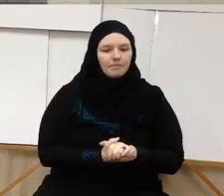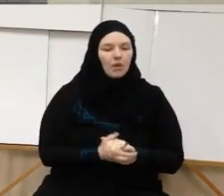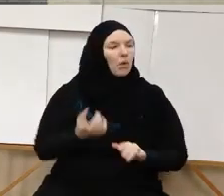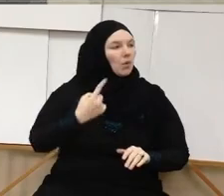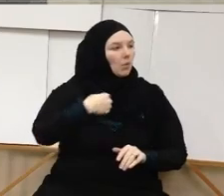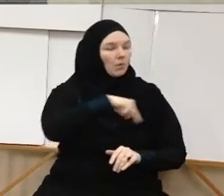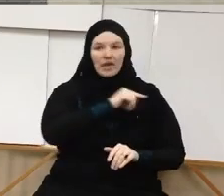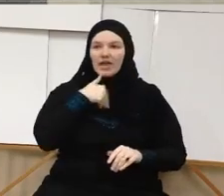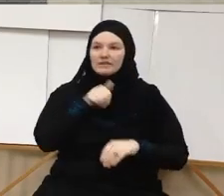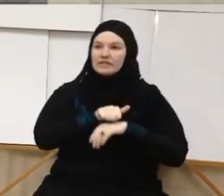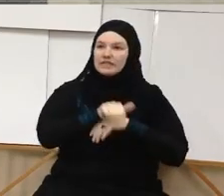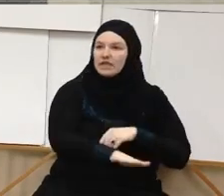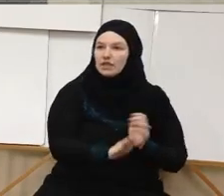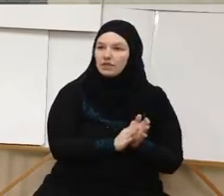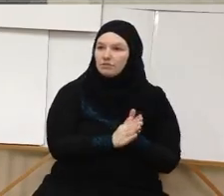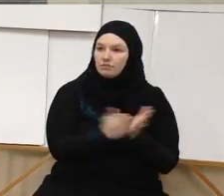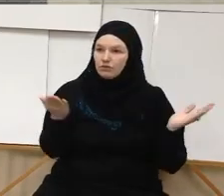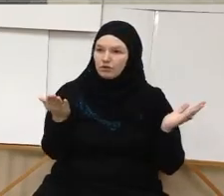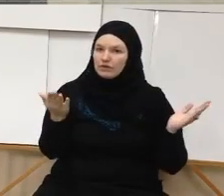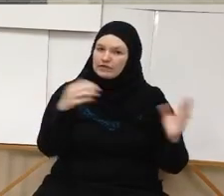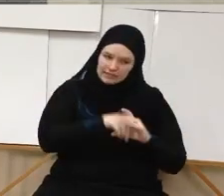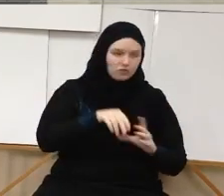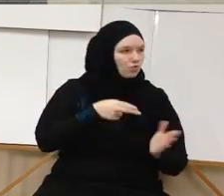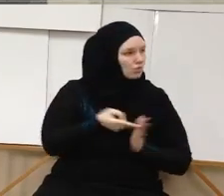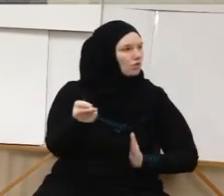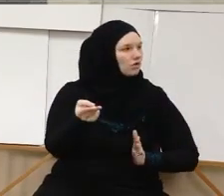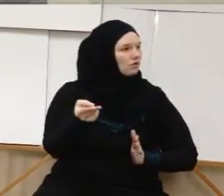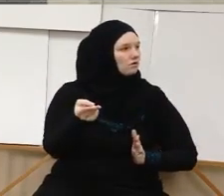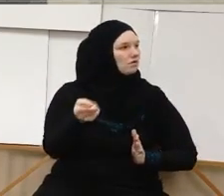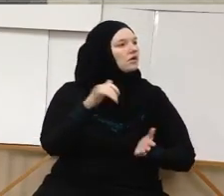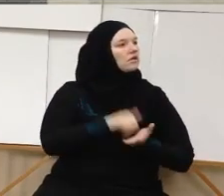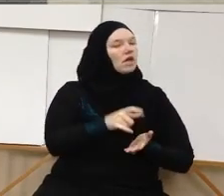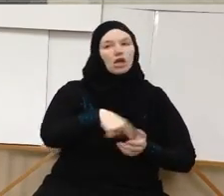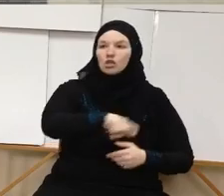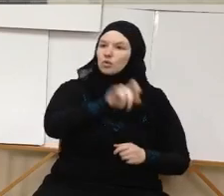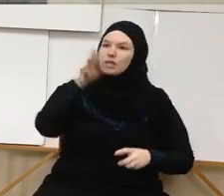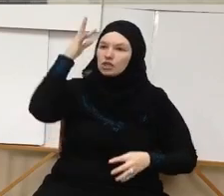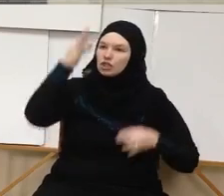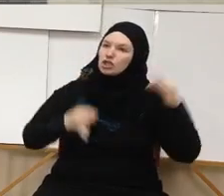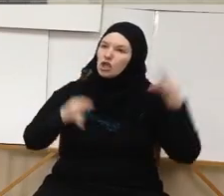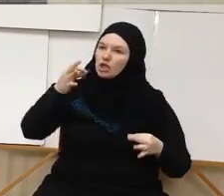بِالْحَقِّ. We have sent down the book in truth, so that you may judge